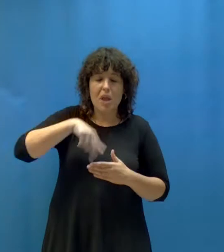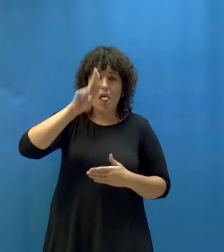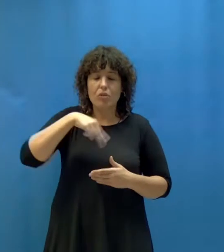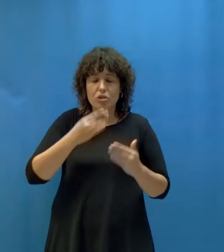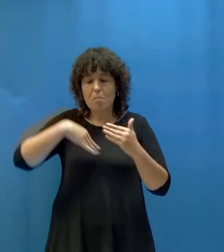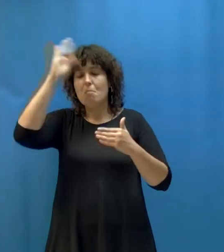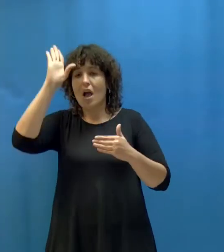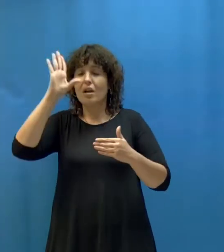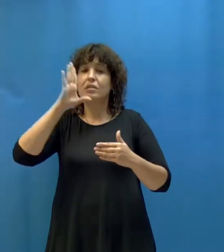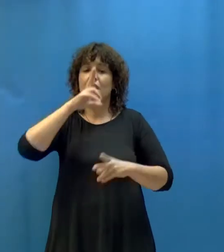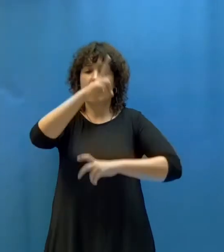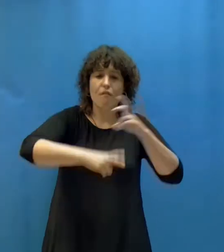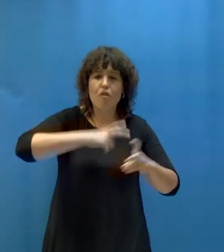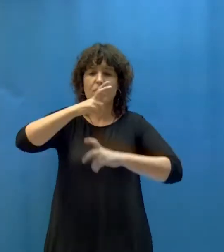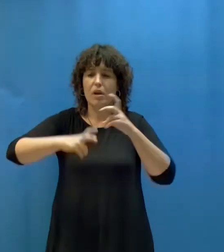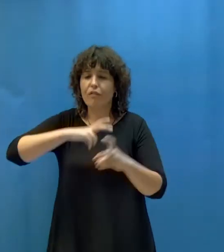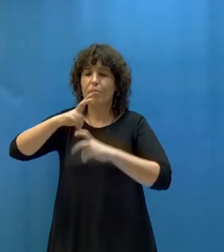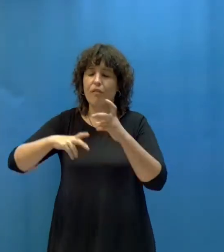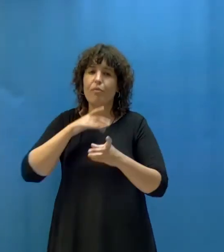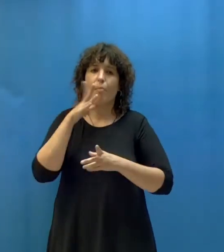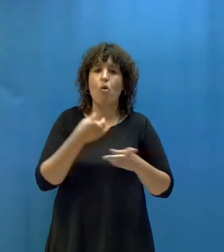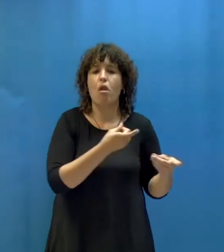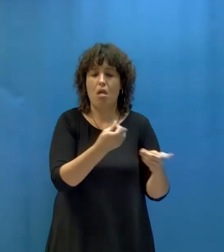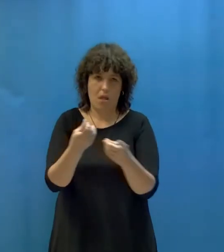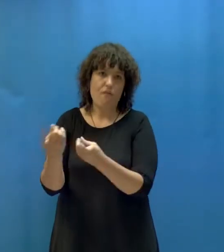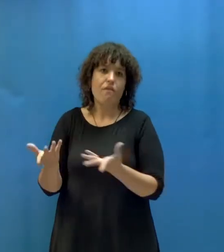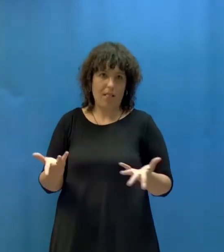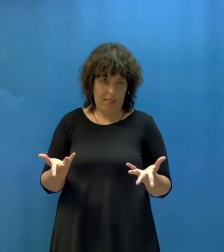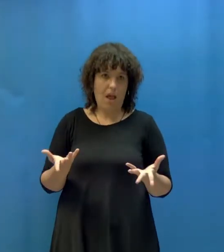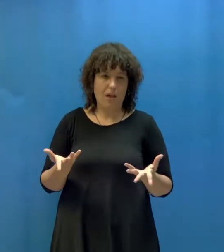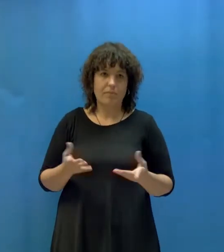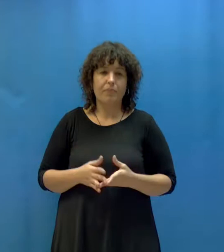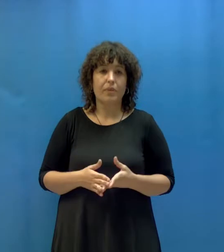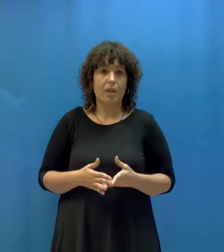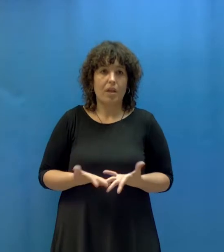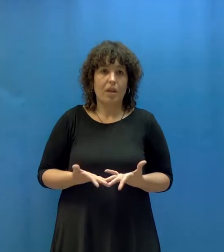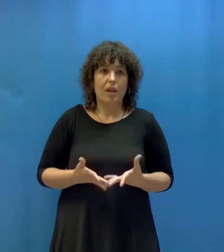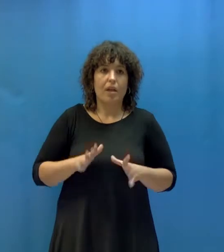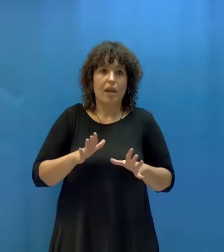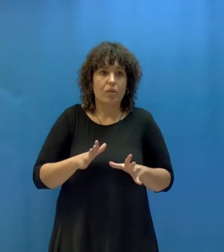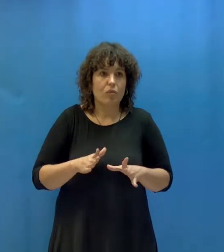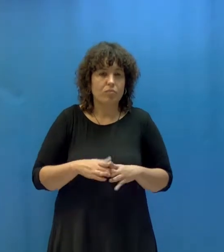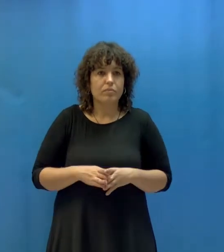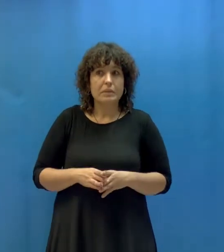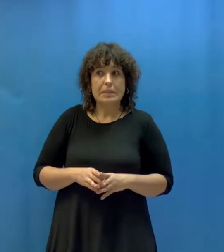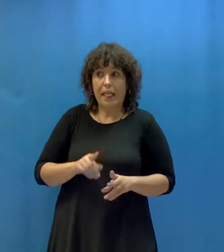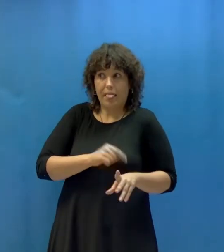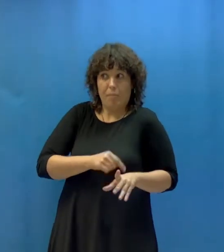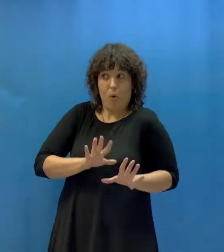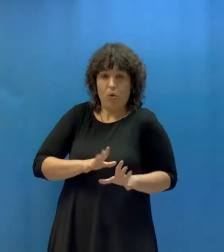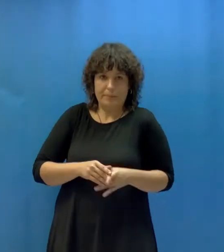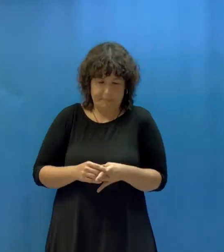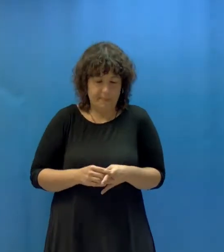tanta falta li feien. En el Castàlia anem a reformar tots els vestuaris fent-los completament accessibles. I per això